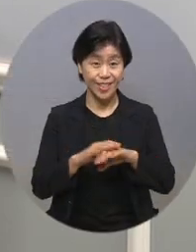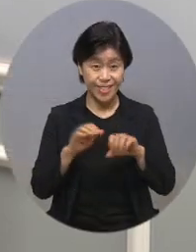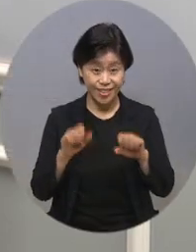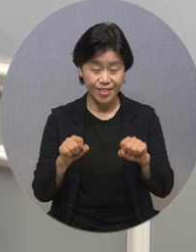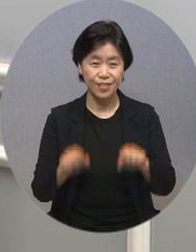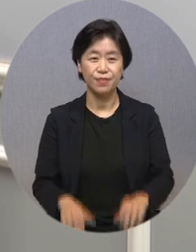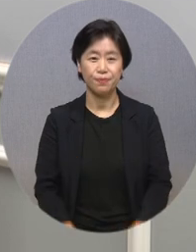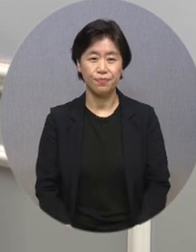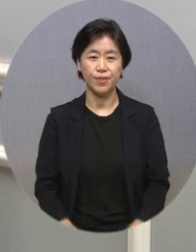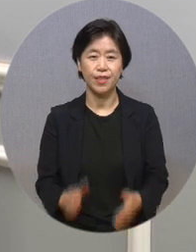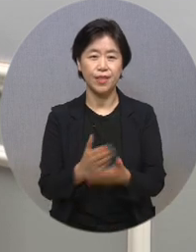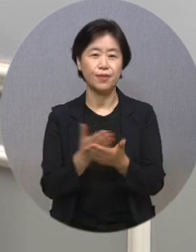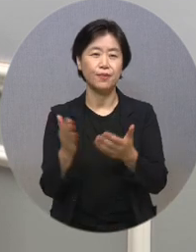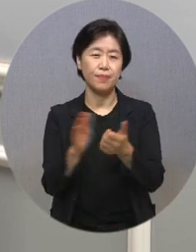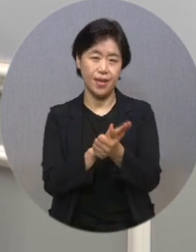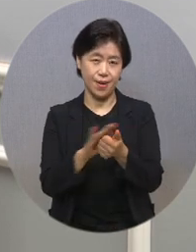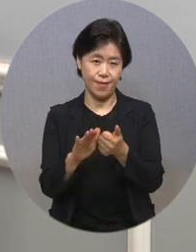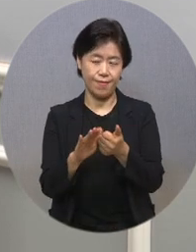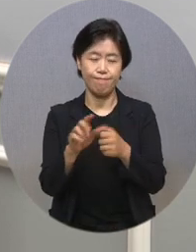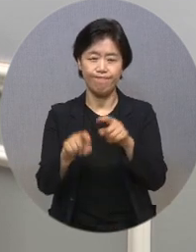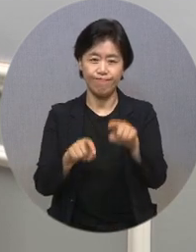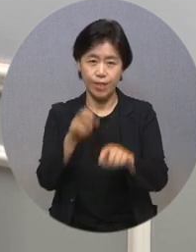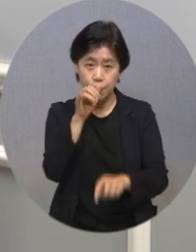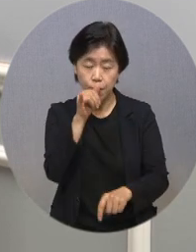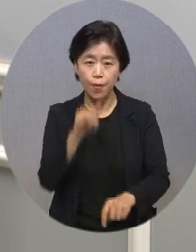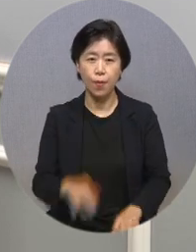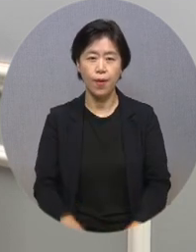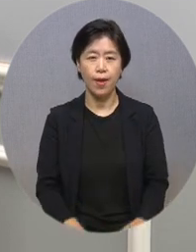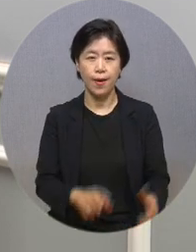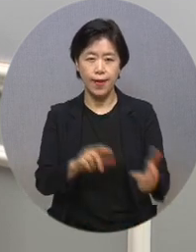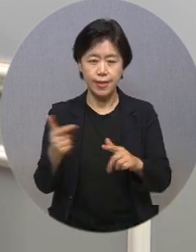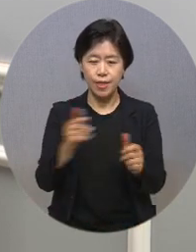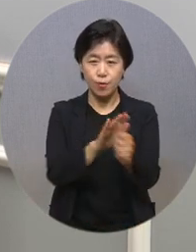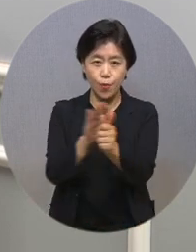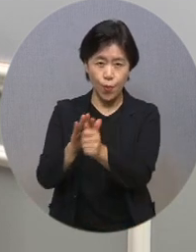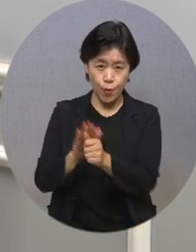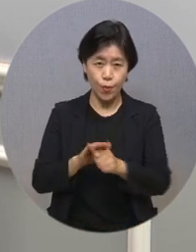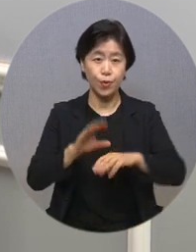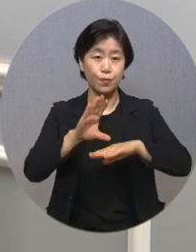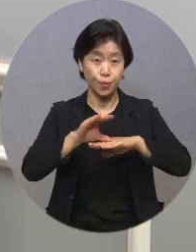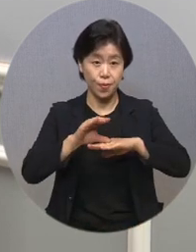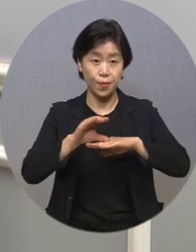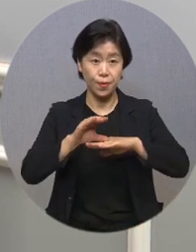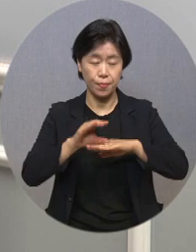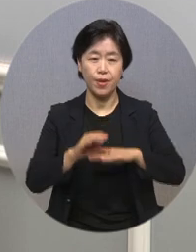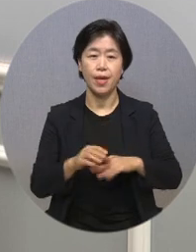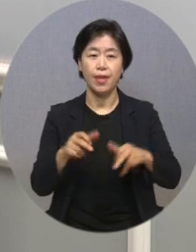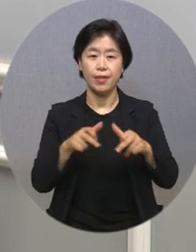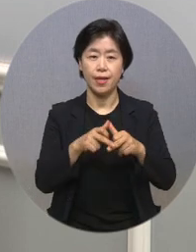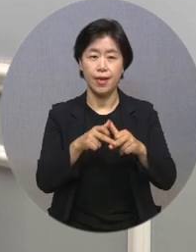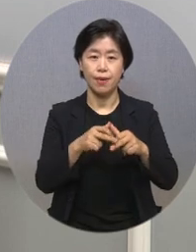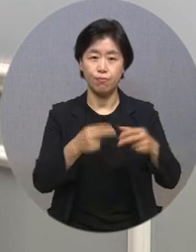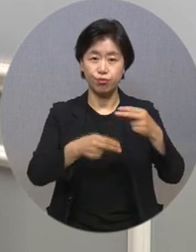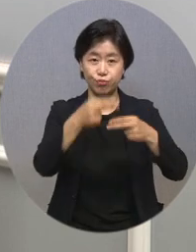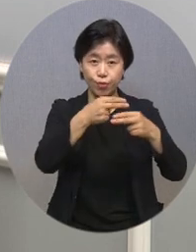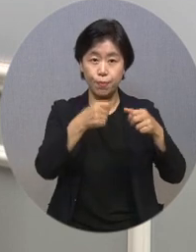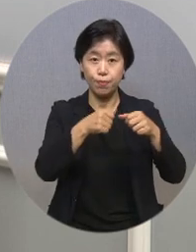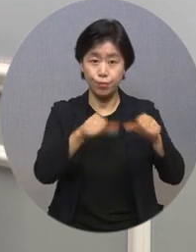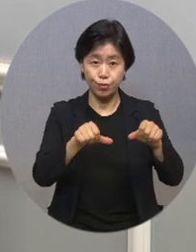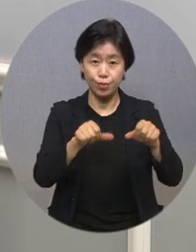안녕하십니까. 나눔과 배려를 실천하고 계층 간의 벽을 허무는 프로그램 배리어 프리 코리아 진행을 맡은 아나운서